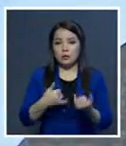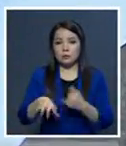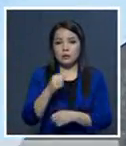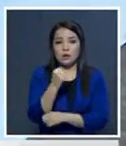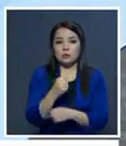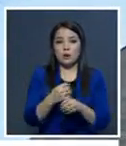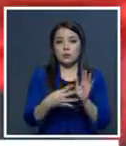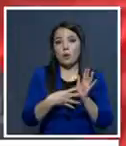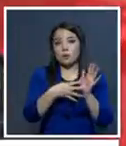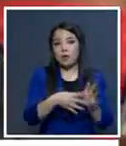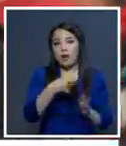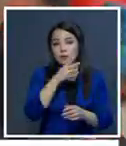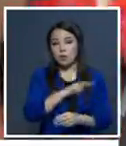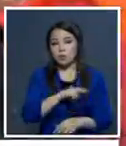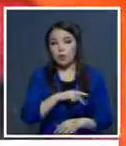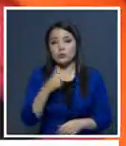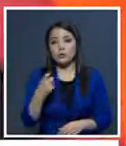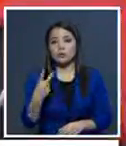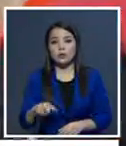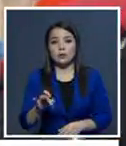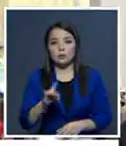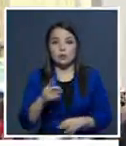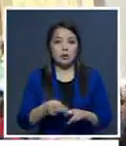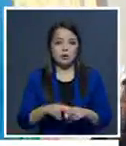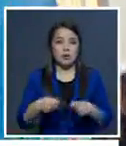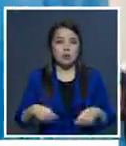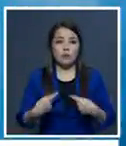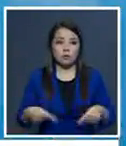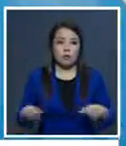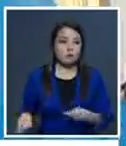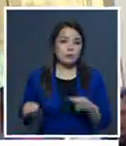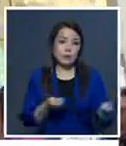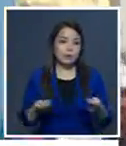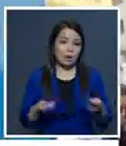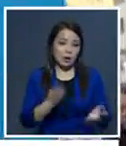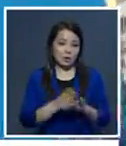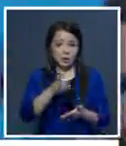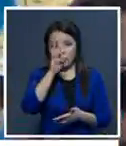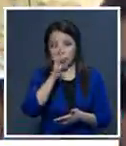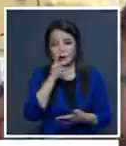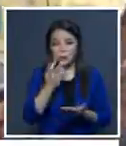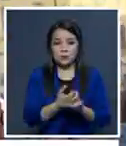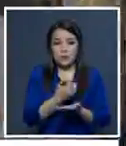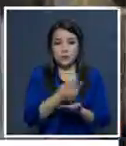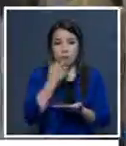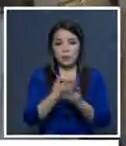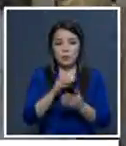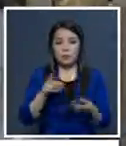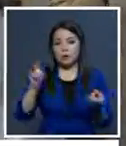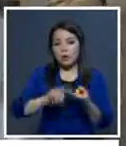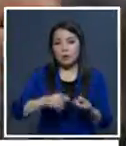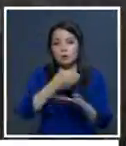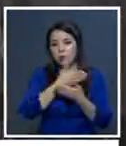9 сағаттық жұмыс уақытында 120 рет тауар жеткізіледі екен. Сондықтан айлық атқарылатын жұмыс көлеміне сай